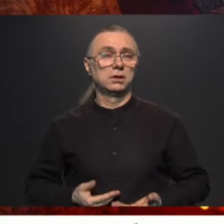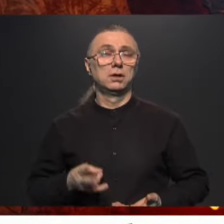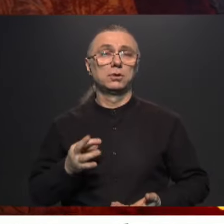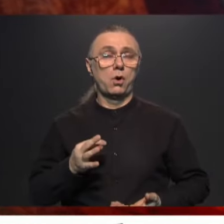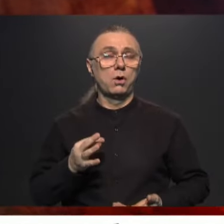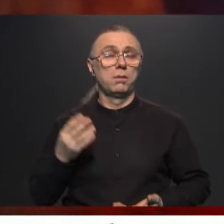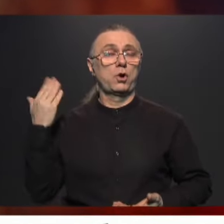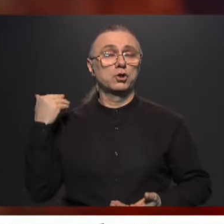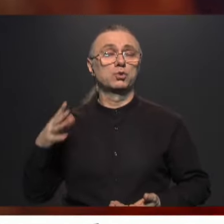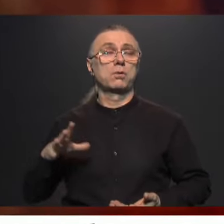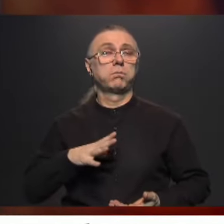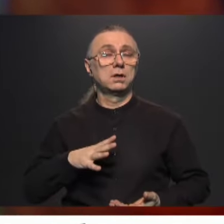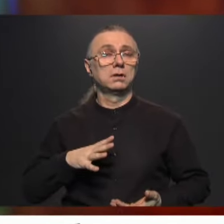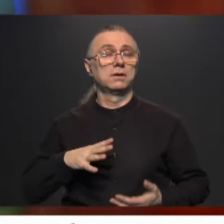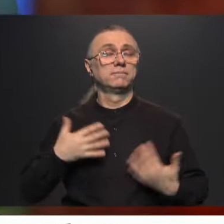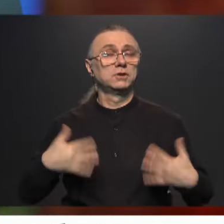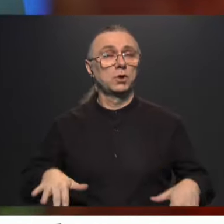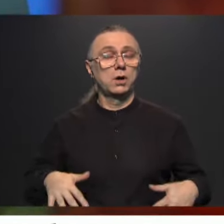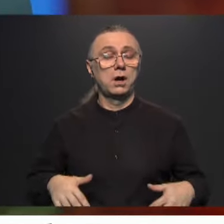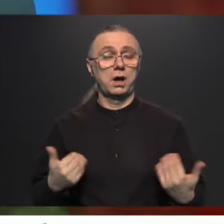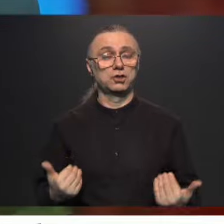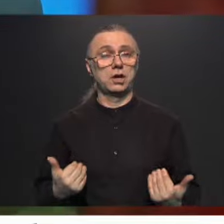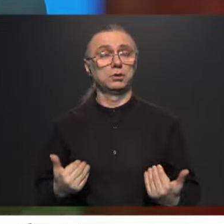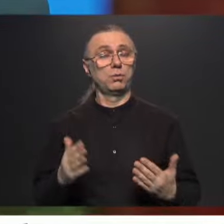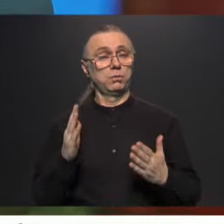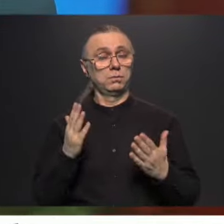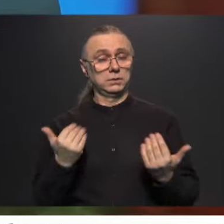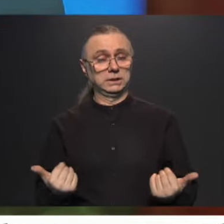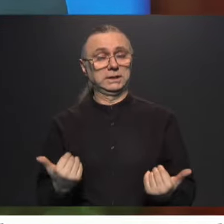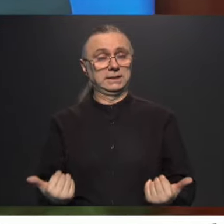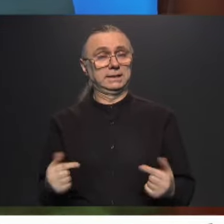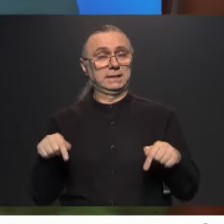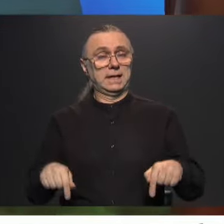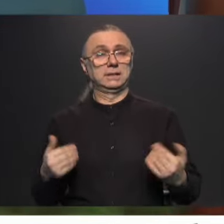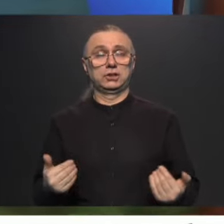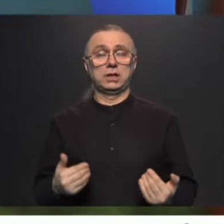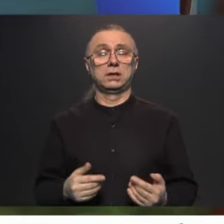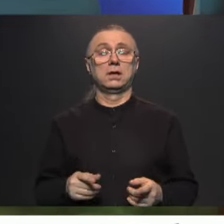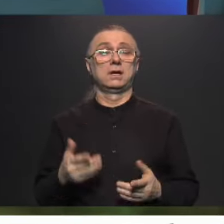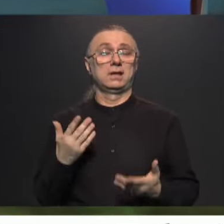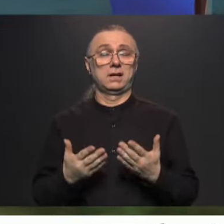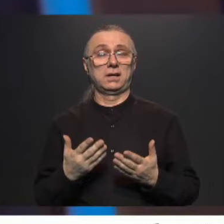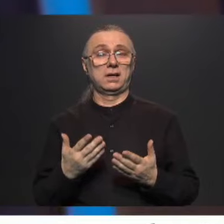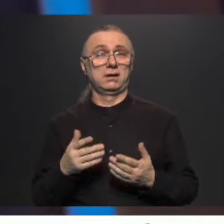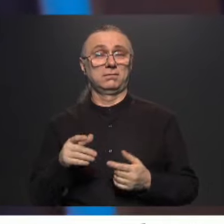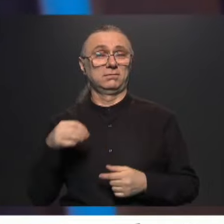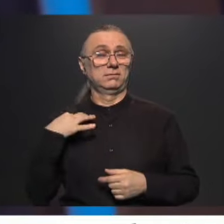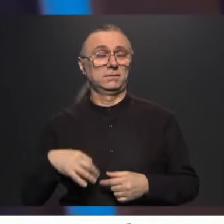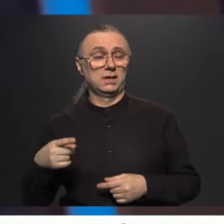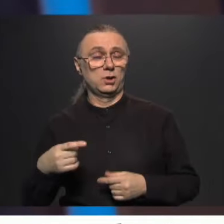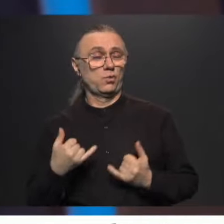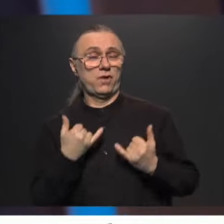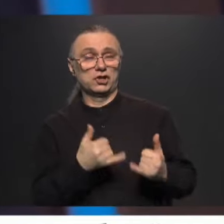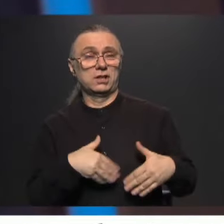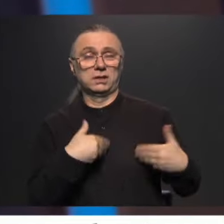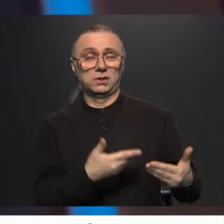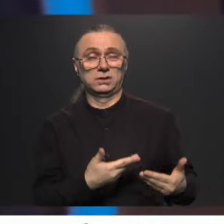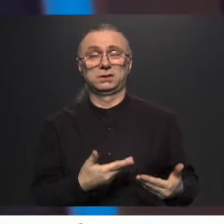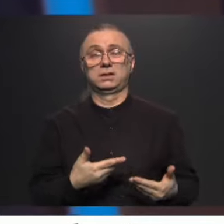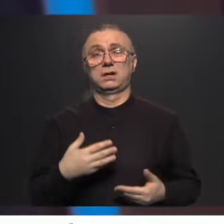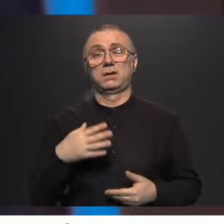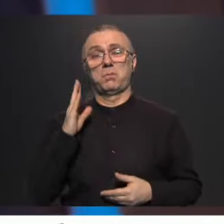будущего нет, есть здесь и сейчас. И если такое неуважительное и оскорбительное отношение к матери, к отцу, к близким